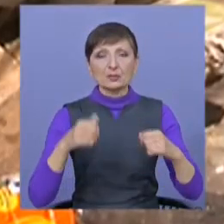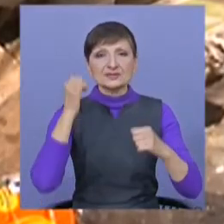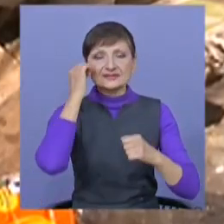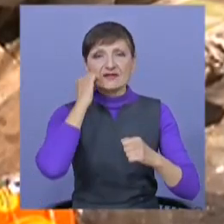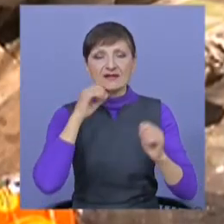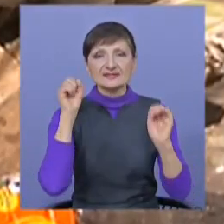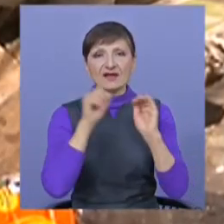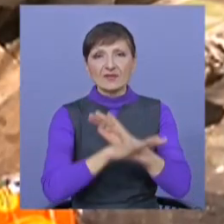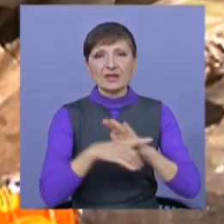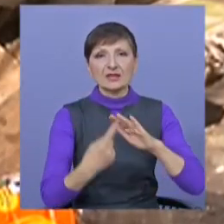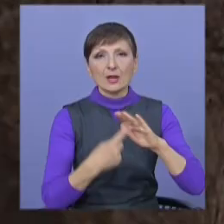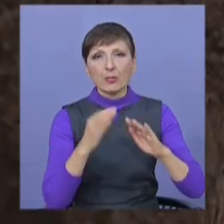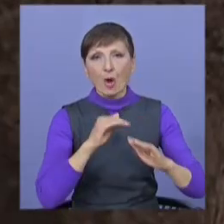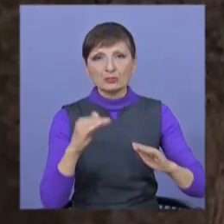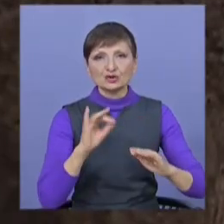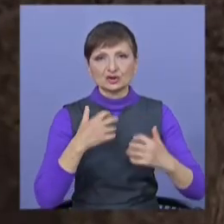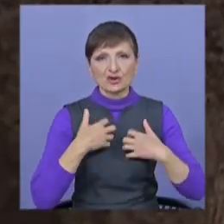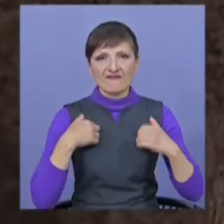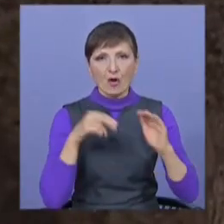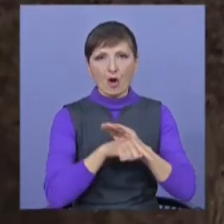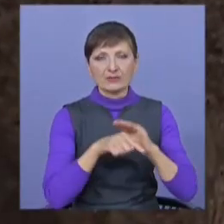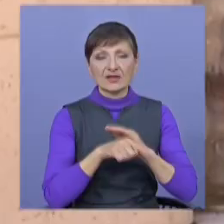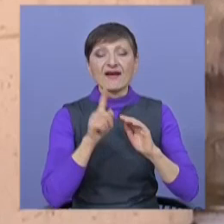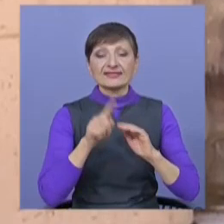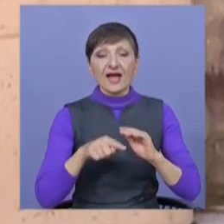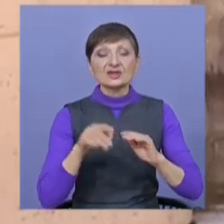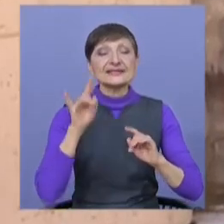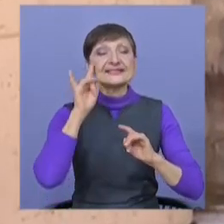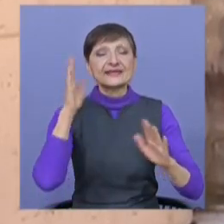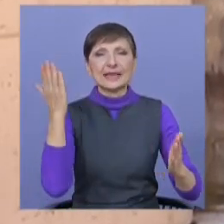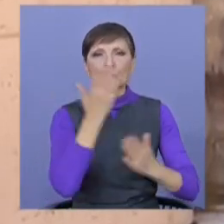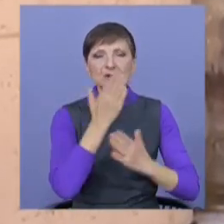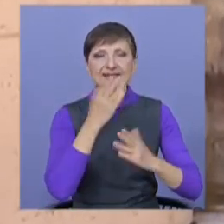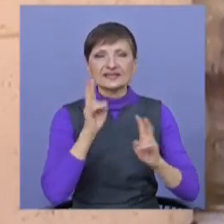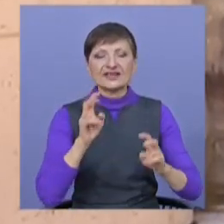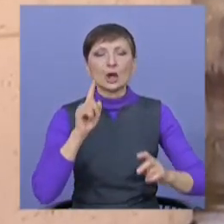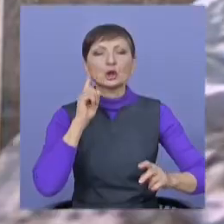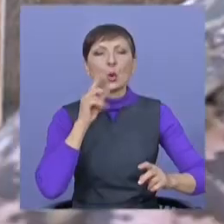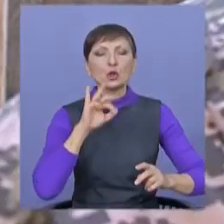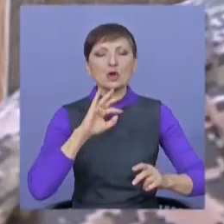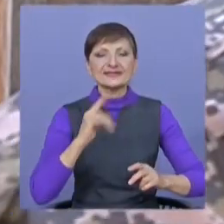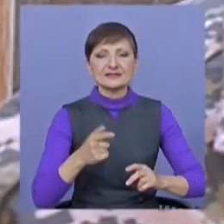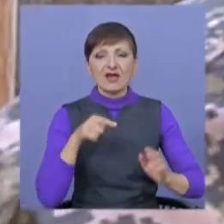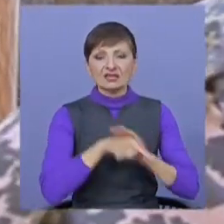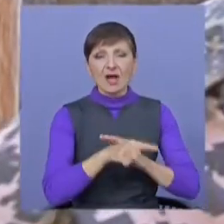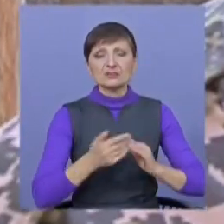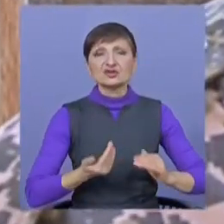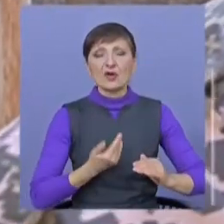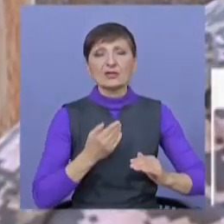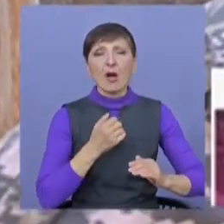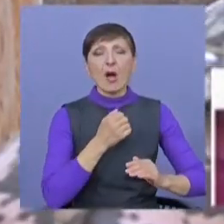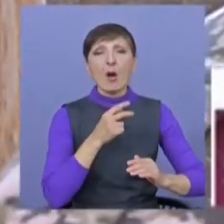местами скопления бездомных людей и животных. Среди них и некогда известный кинотеатр «Юность». Постоянно живут бомжи,